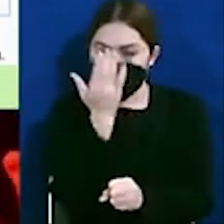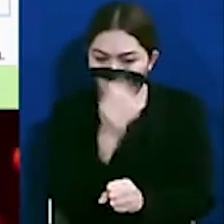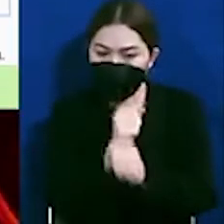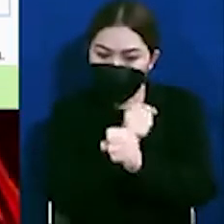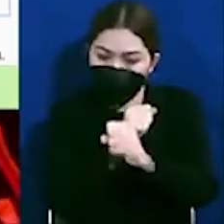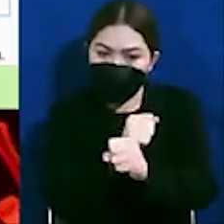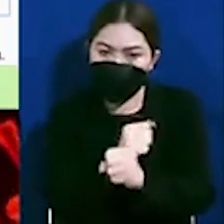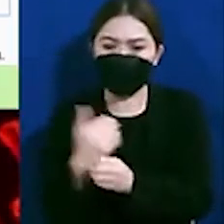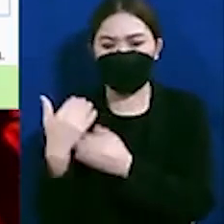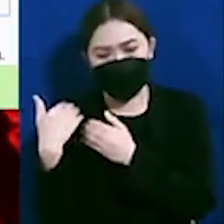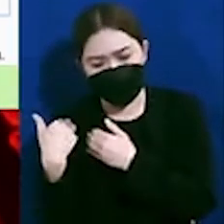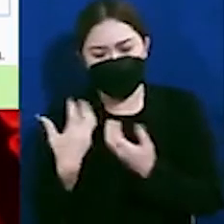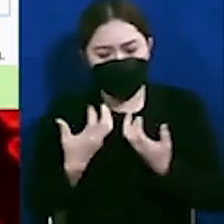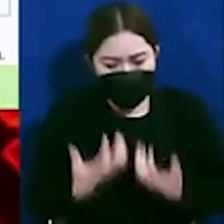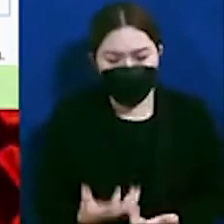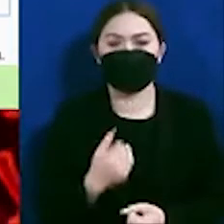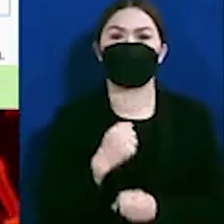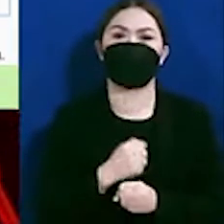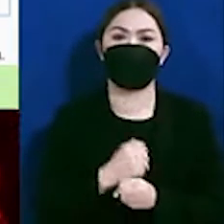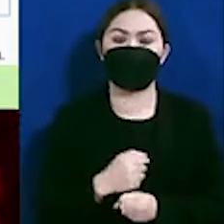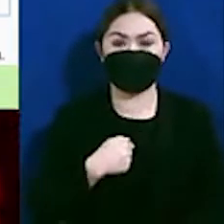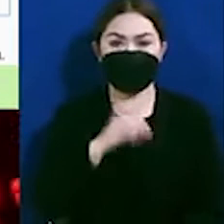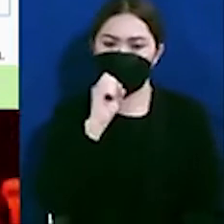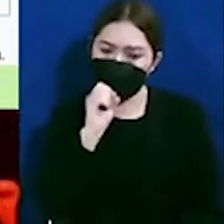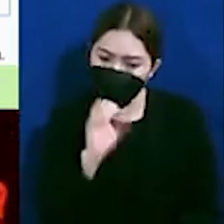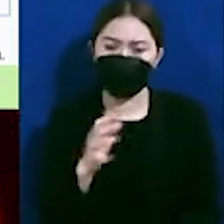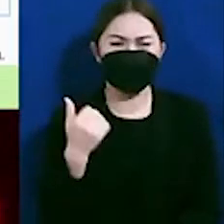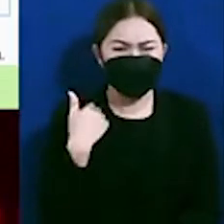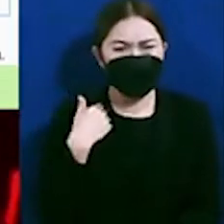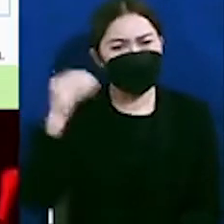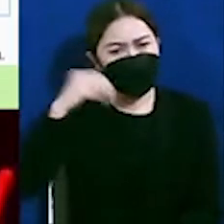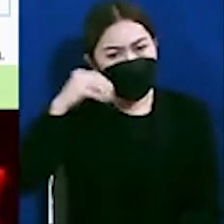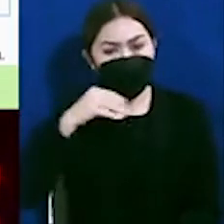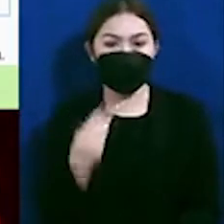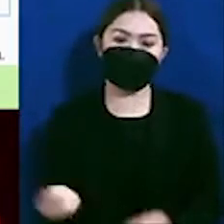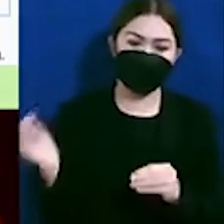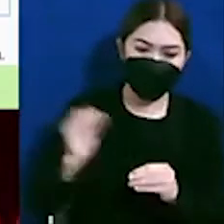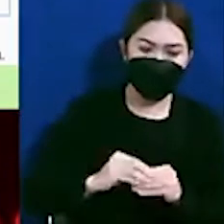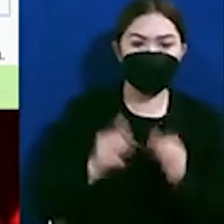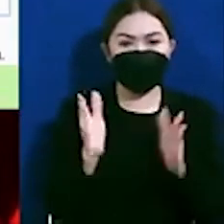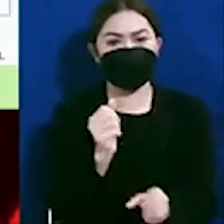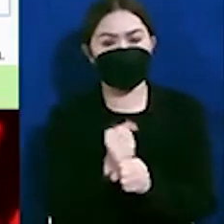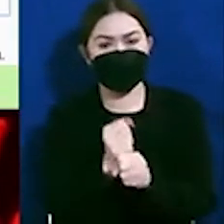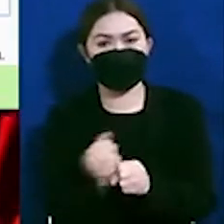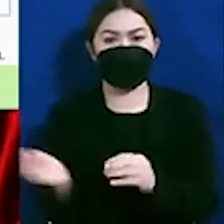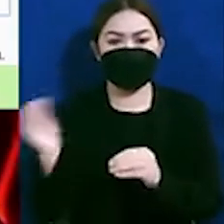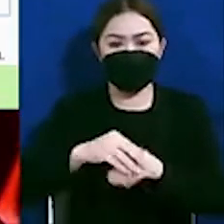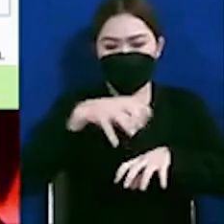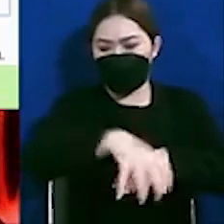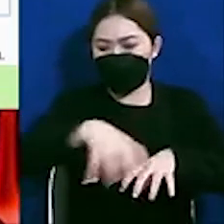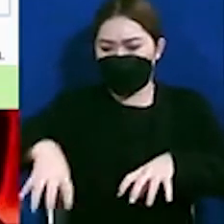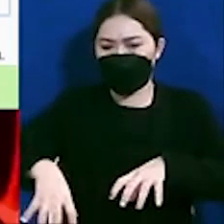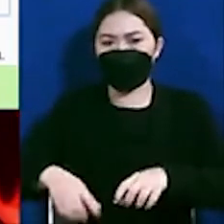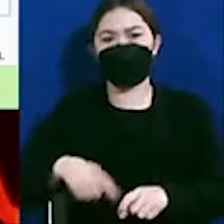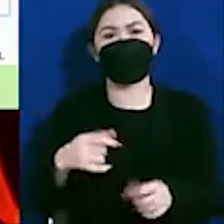เนี่ย Bagรับตรงนี้หนักจริงๆนะครับแล้วผมก็เรียนมาตลอดว่าการเพิ่มเตียงการเพิ่มบุคคลัภย์เพิ่มสถานที่ที่